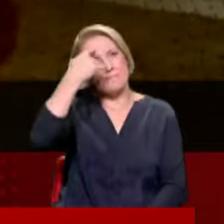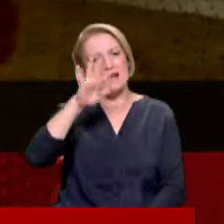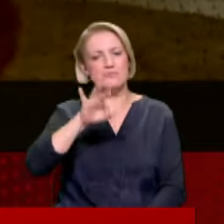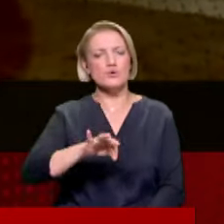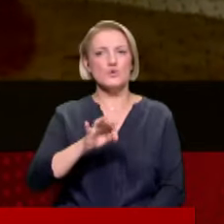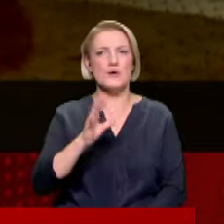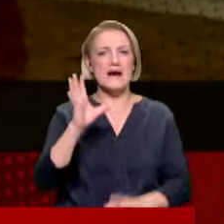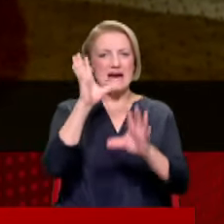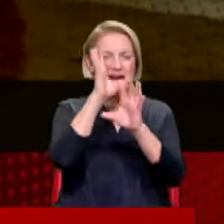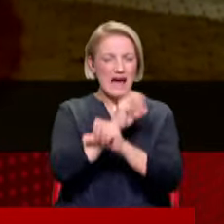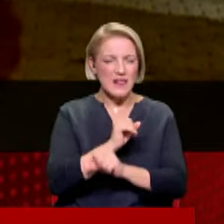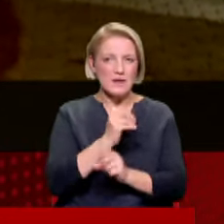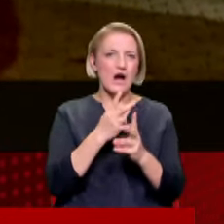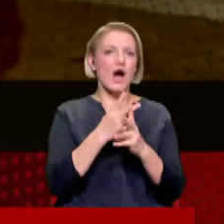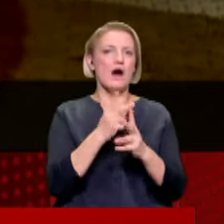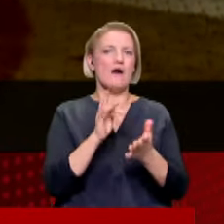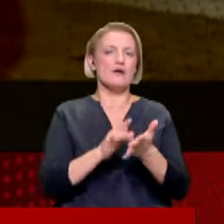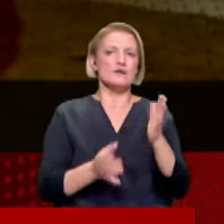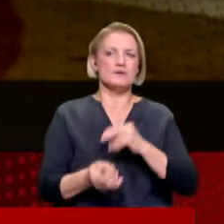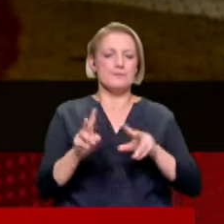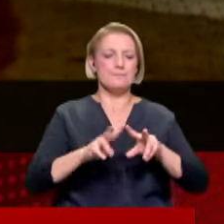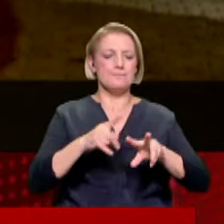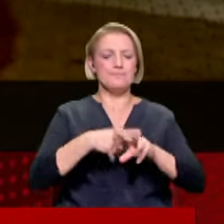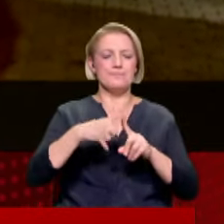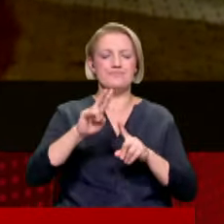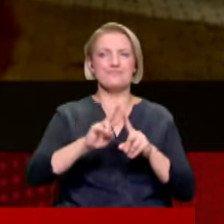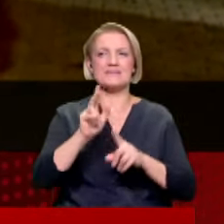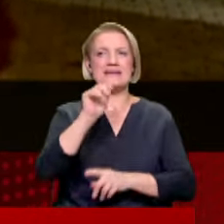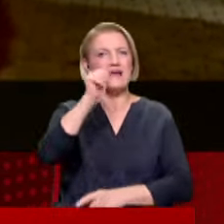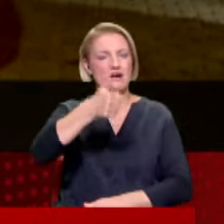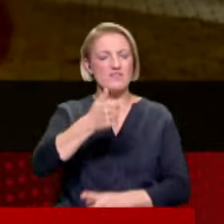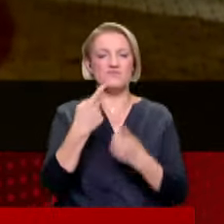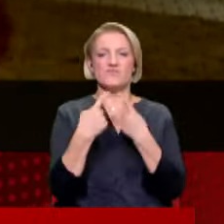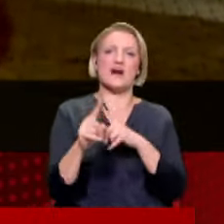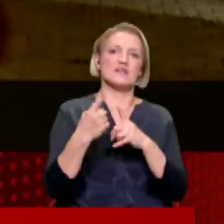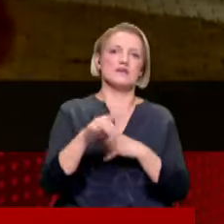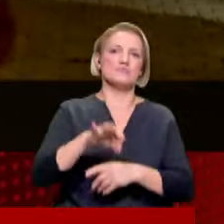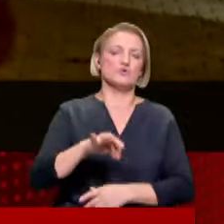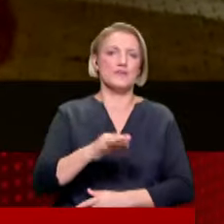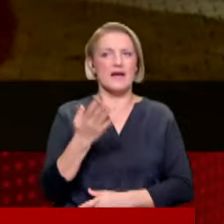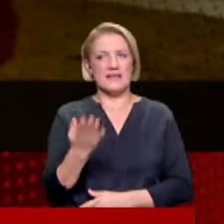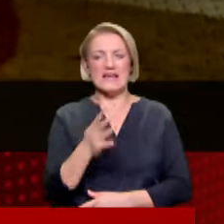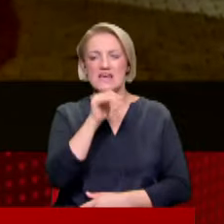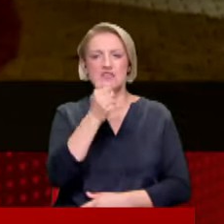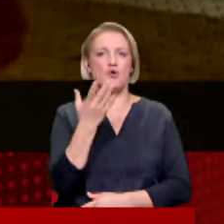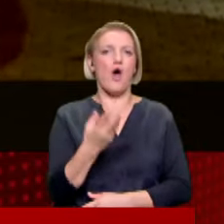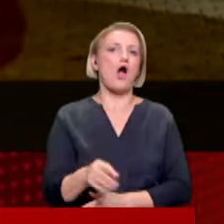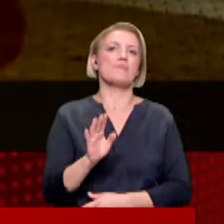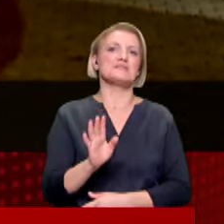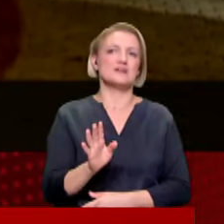karanlık aydınlanır dosyadaki Şair Metin altıok'un dediği gibi yarın farklıdır bugünden Selçuk Hiç olmazsa